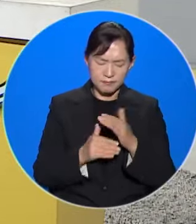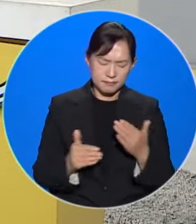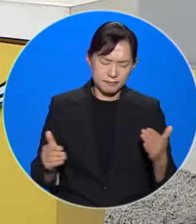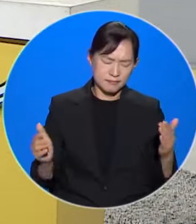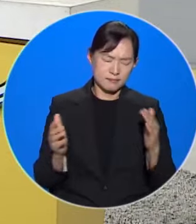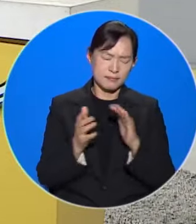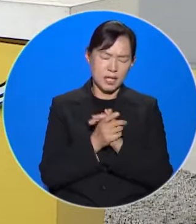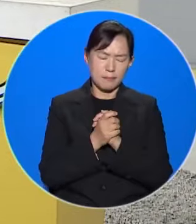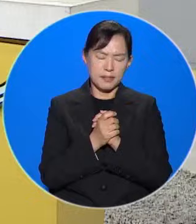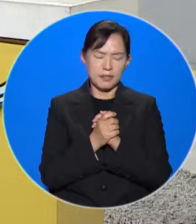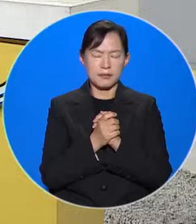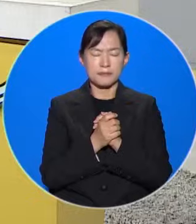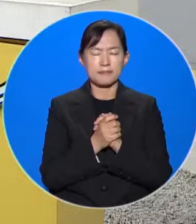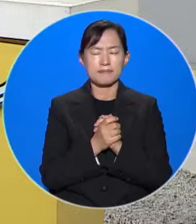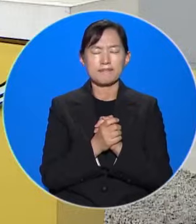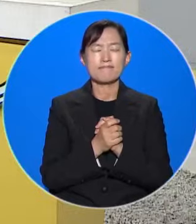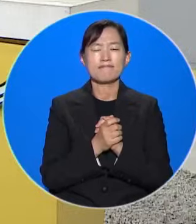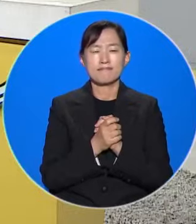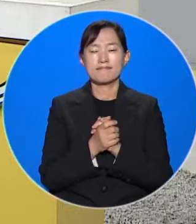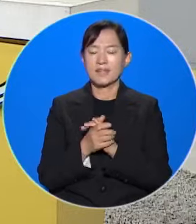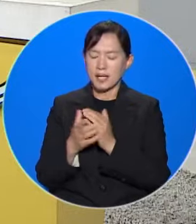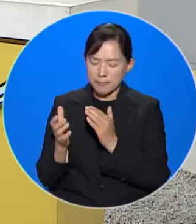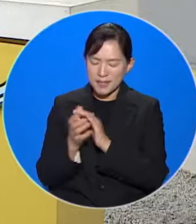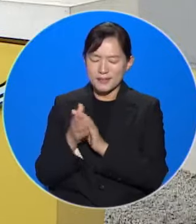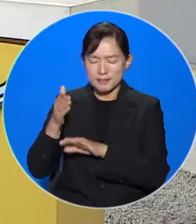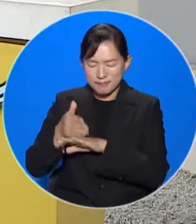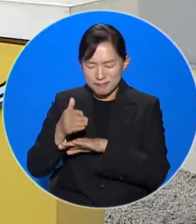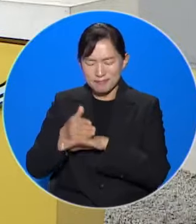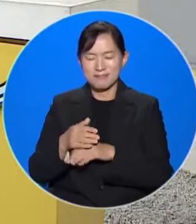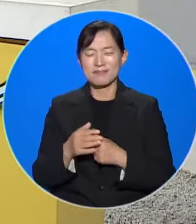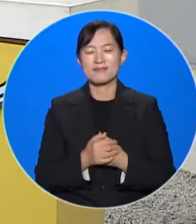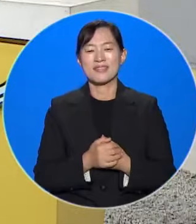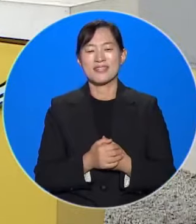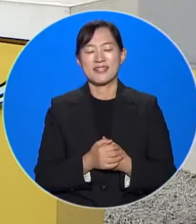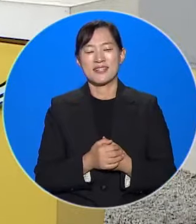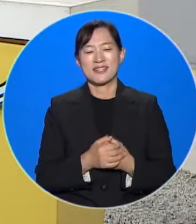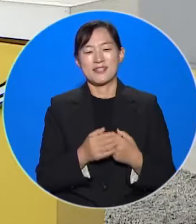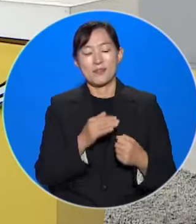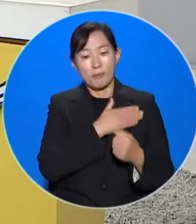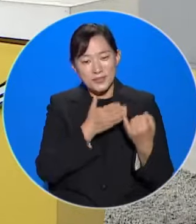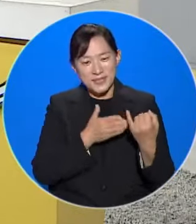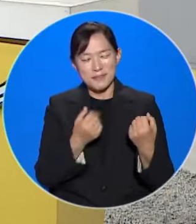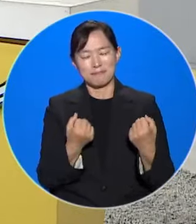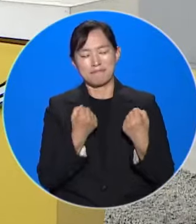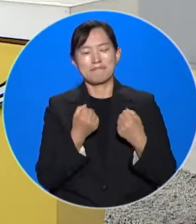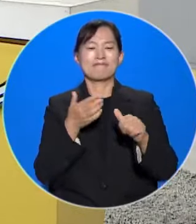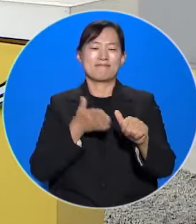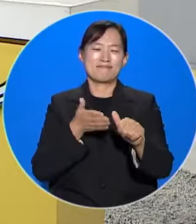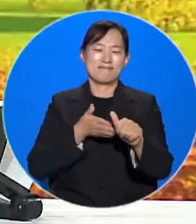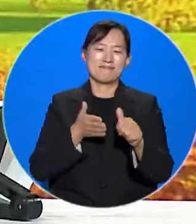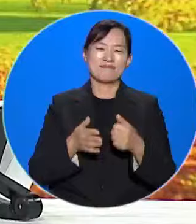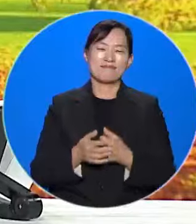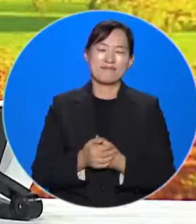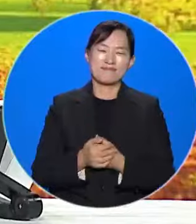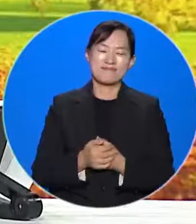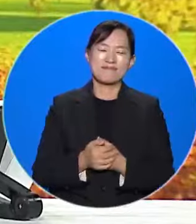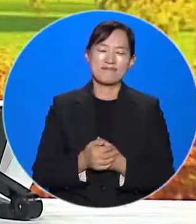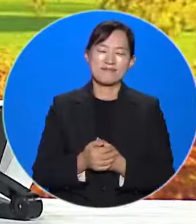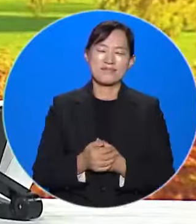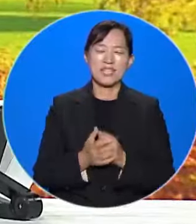기도드리옵나이다. 아멘. 아멘. 감사합니다. 그래요 목사님. 권사님 힘내시고요. 네. 네.